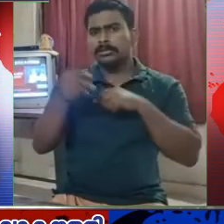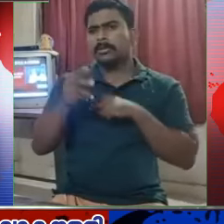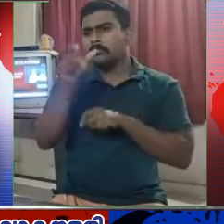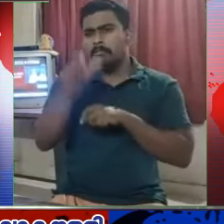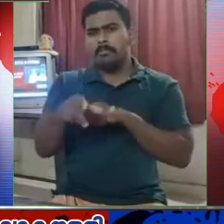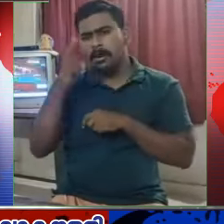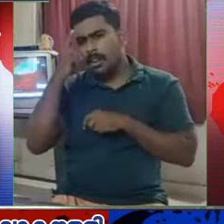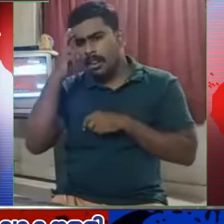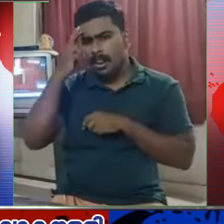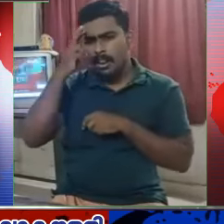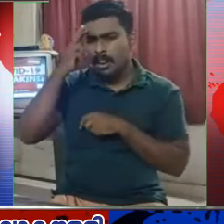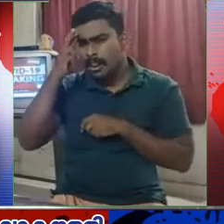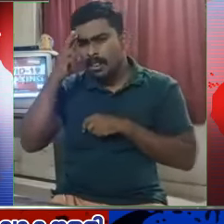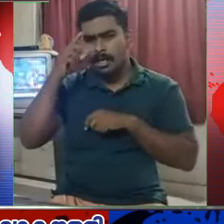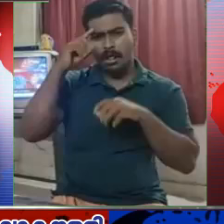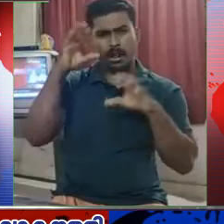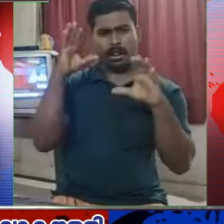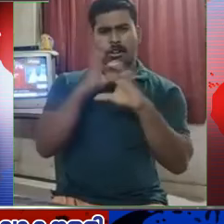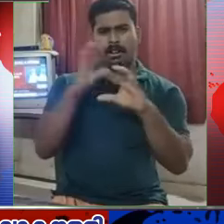തുറന്ന് പ്രവർത്തിക്കാൻ